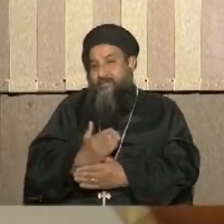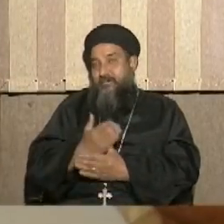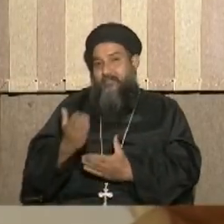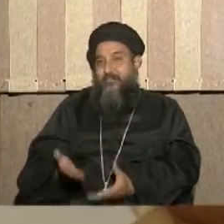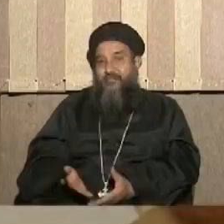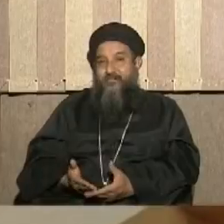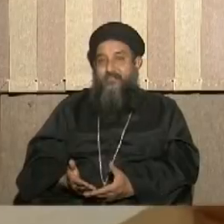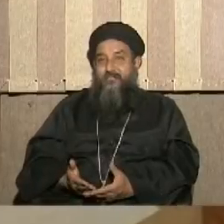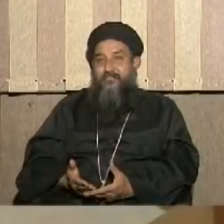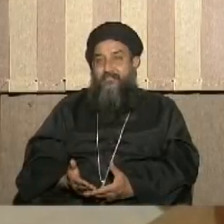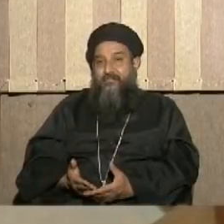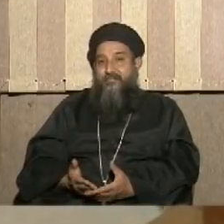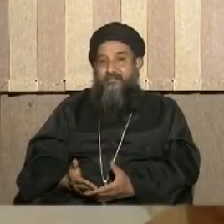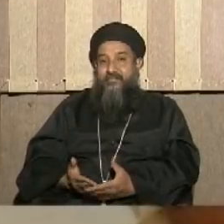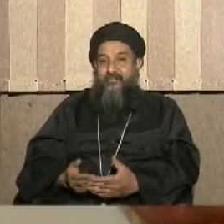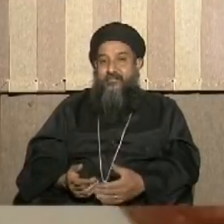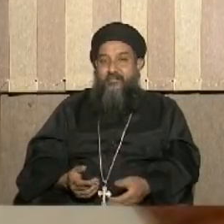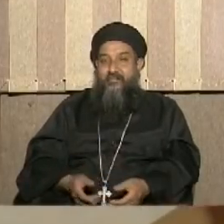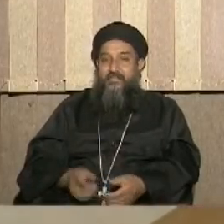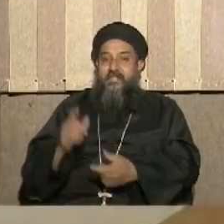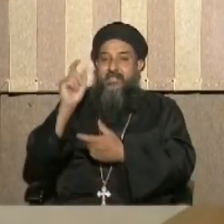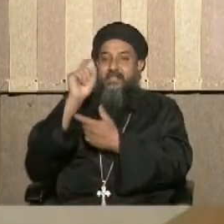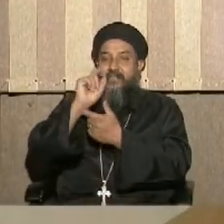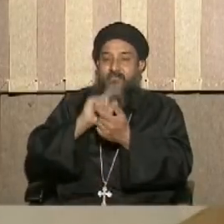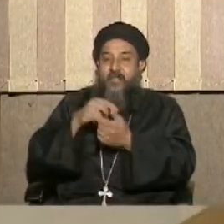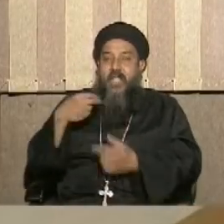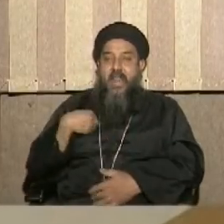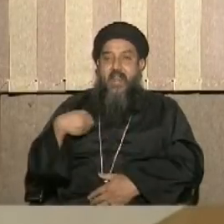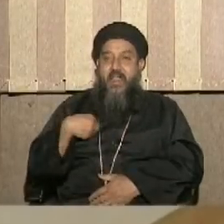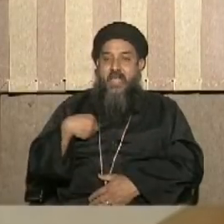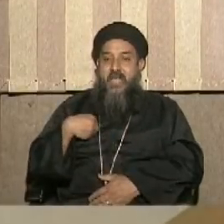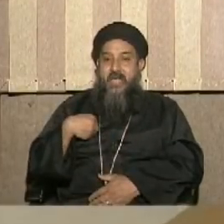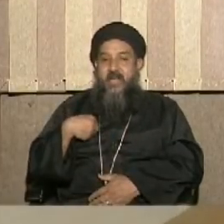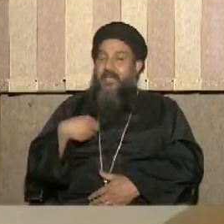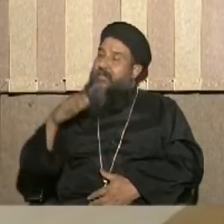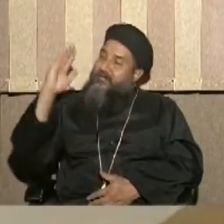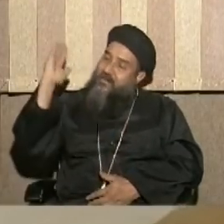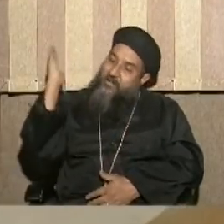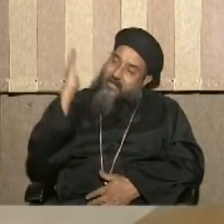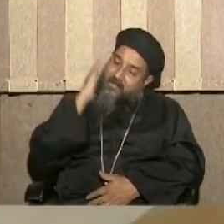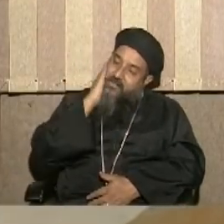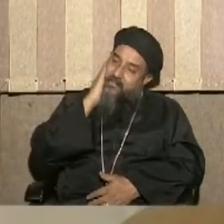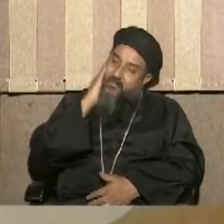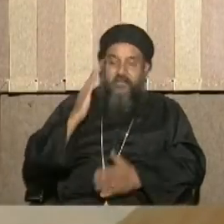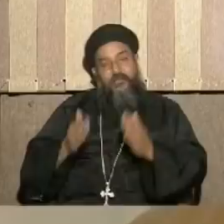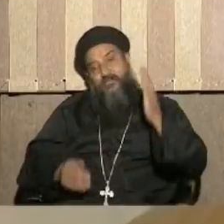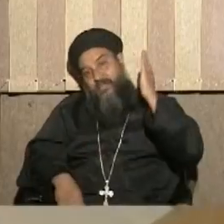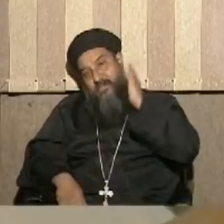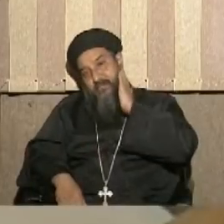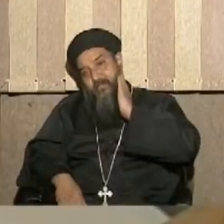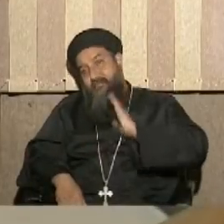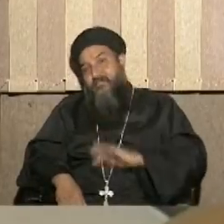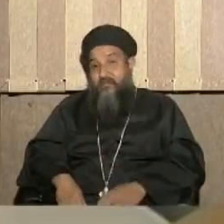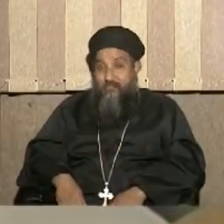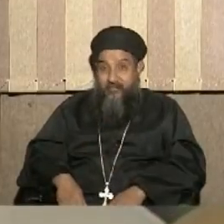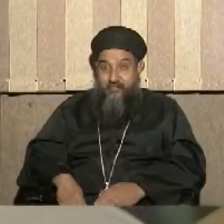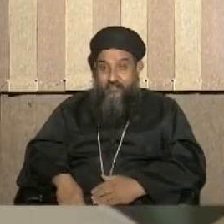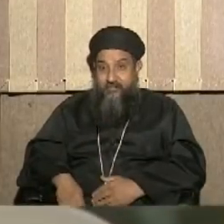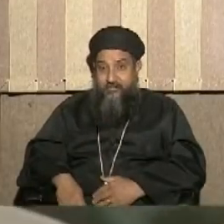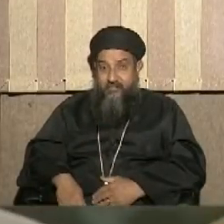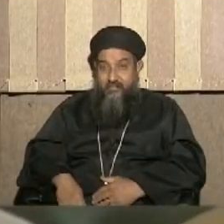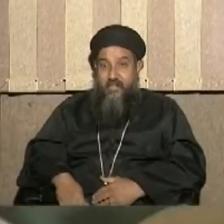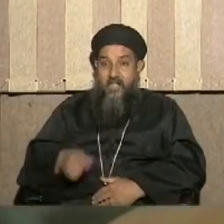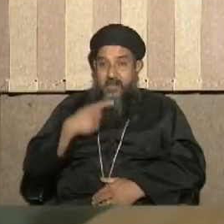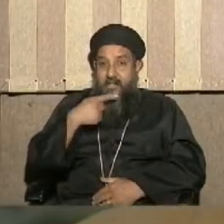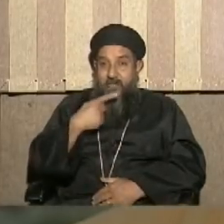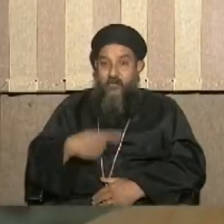كده؟ على كل المسيح قال لي اللي ضربك على خدك اديله التاني.